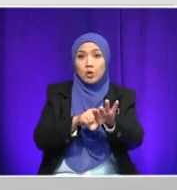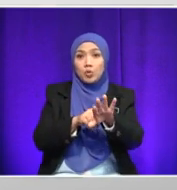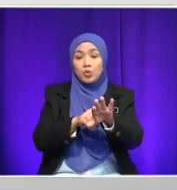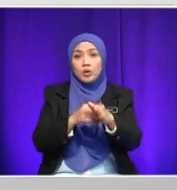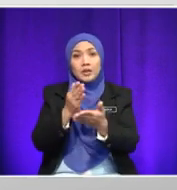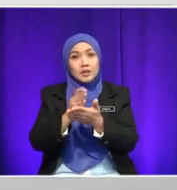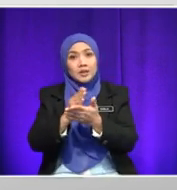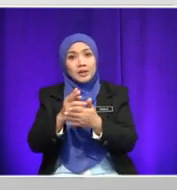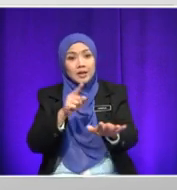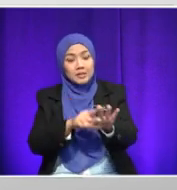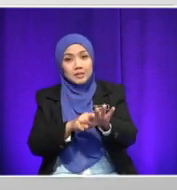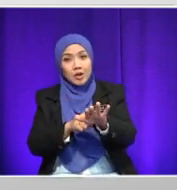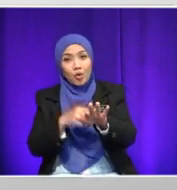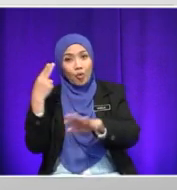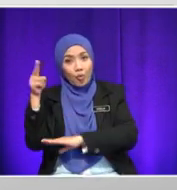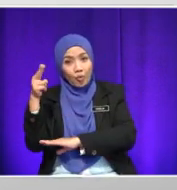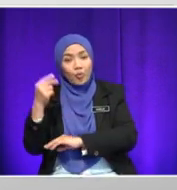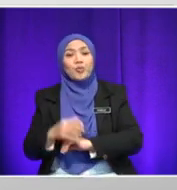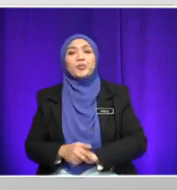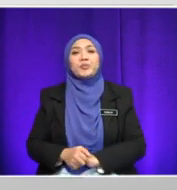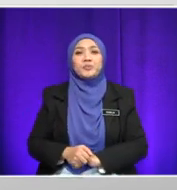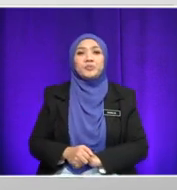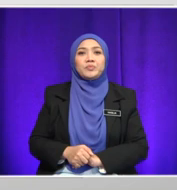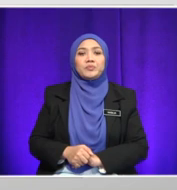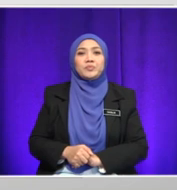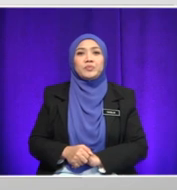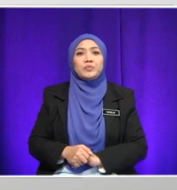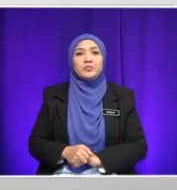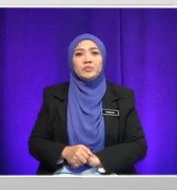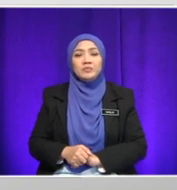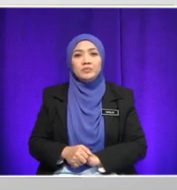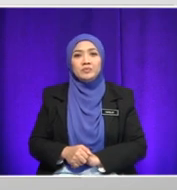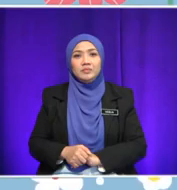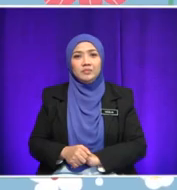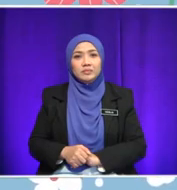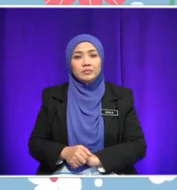dan cucukan bunga besar untuk meniru ruang kosong sehingga nampak bulat dan yang keenam